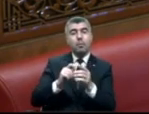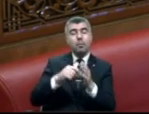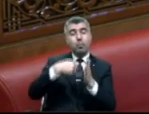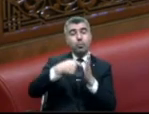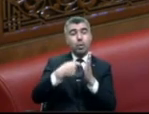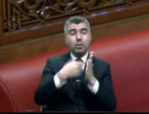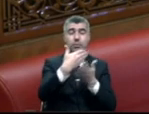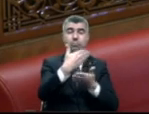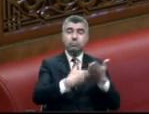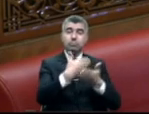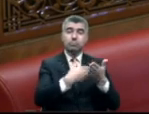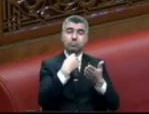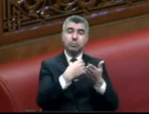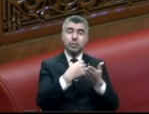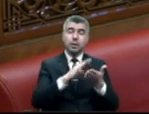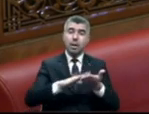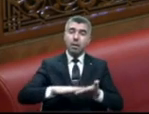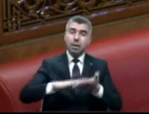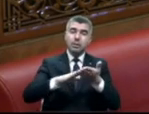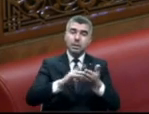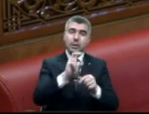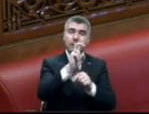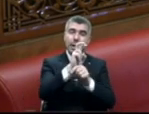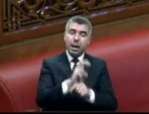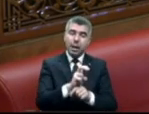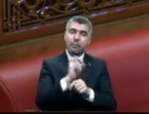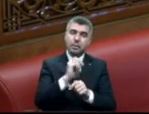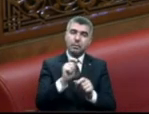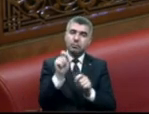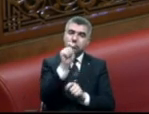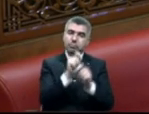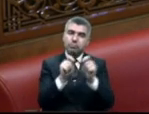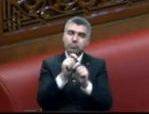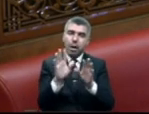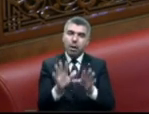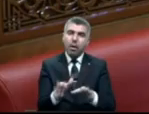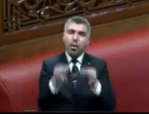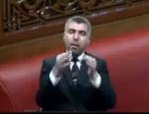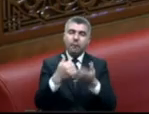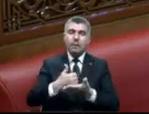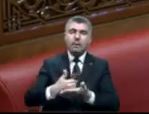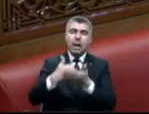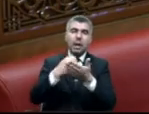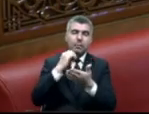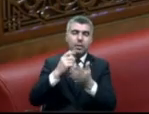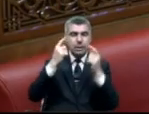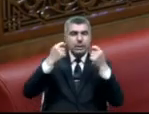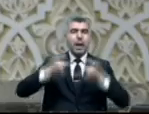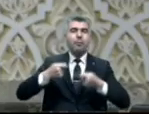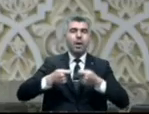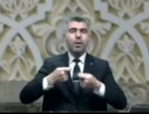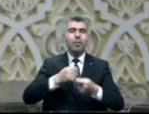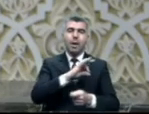مرسوم يتضمن عدد من تدابير المواكبة التقنية والتمويلية وتوجد حاليا في طور إعداد حلول للدعم شكراً. والسلام عليكم